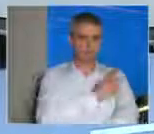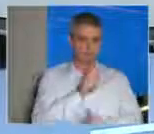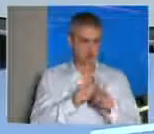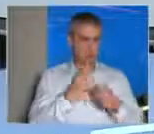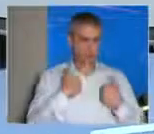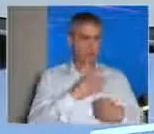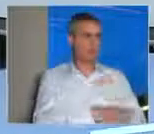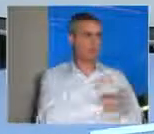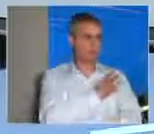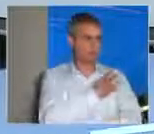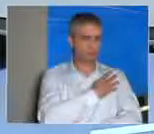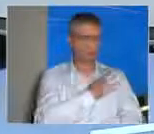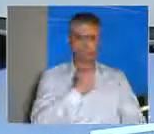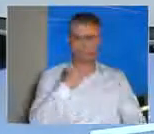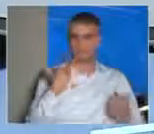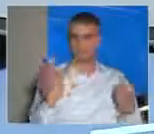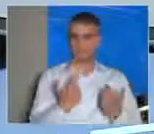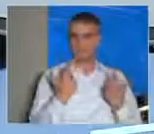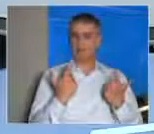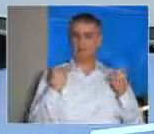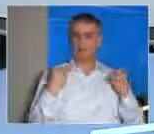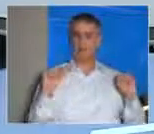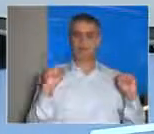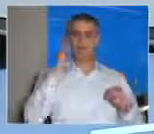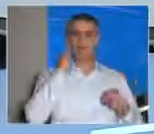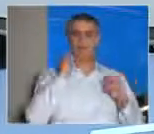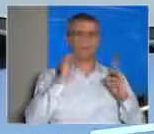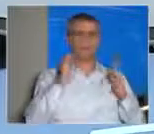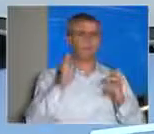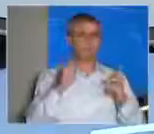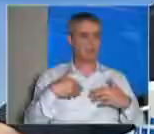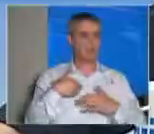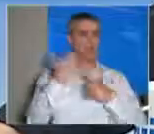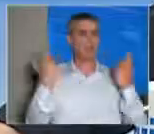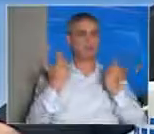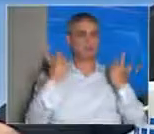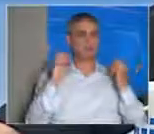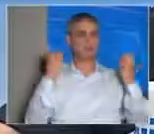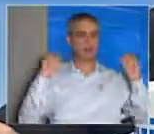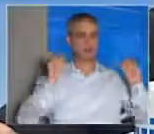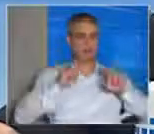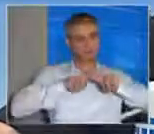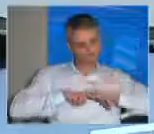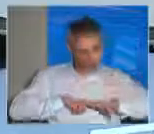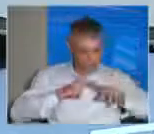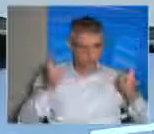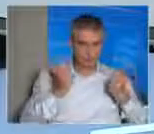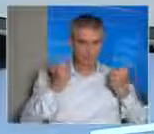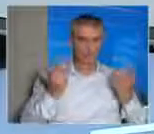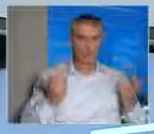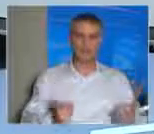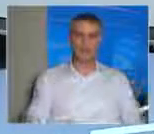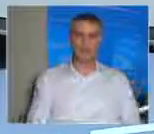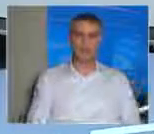שזה ריגש אותי? חגיגה לדמוקרטיה, כיף מאוד. אפטר פארטי של החגיגה לדמוקרטיה, כלומר מי ששרד את החגיגה. מי ששרד